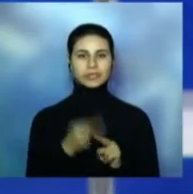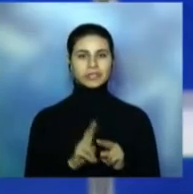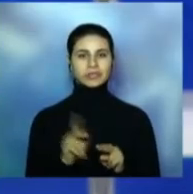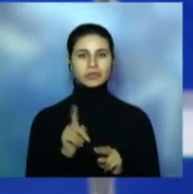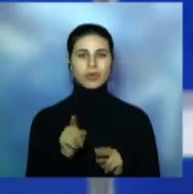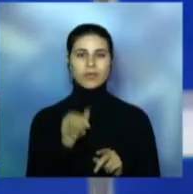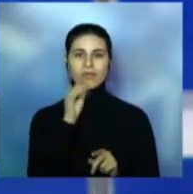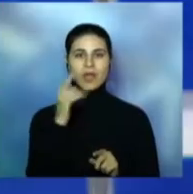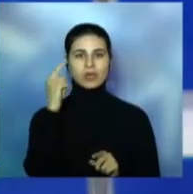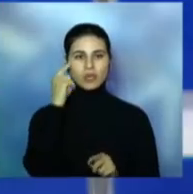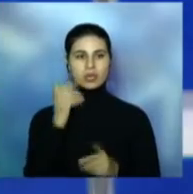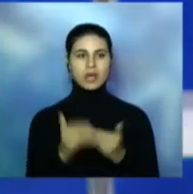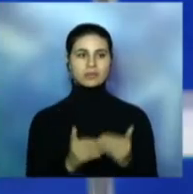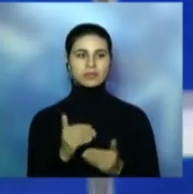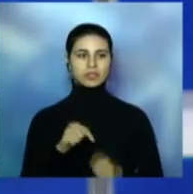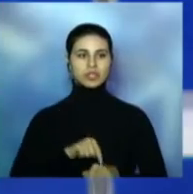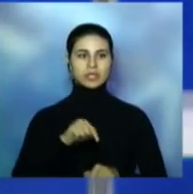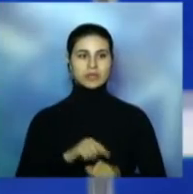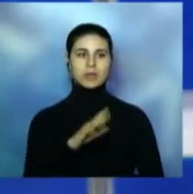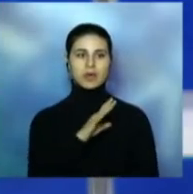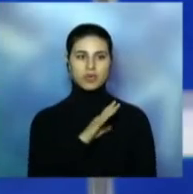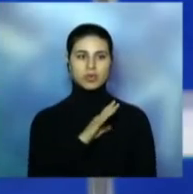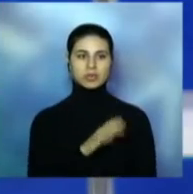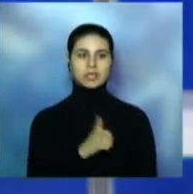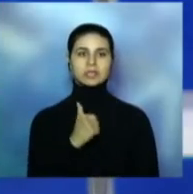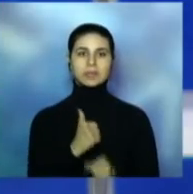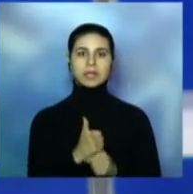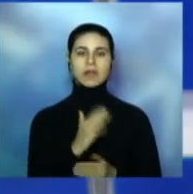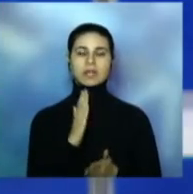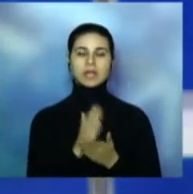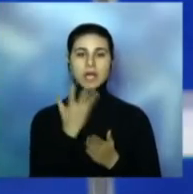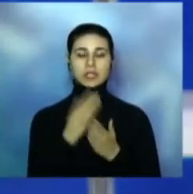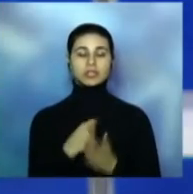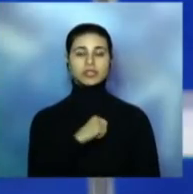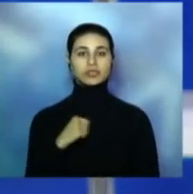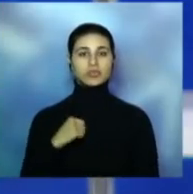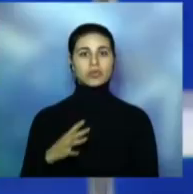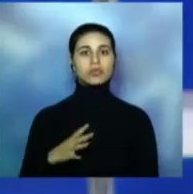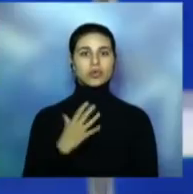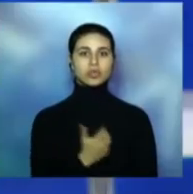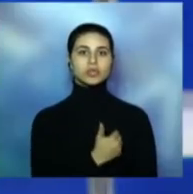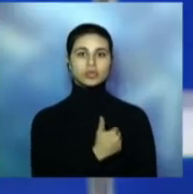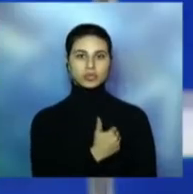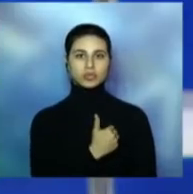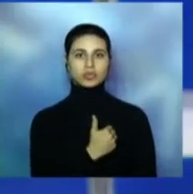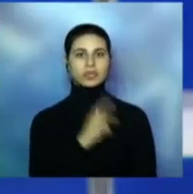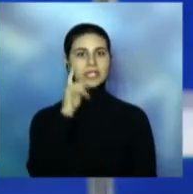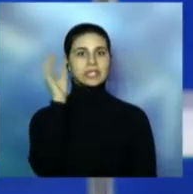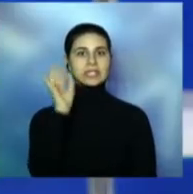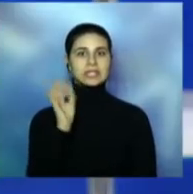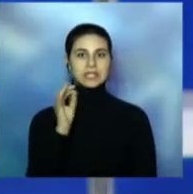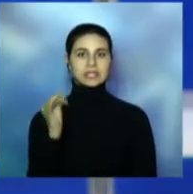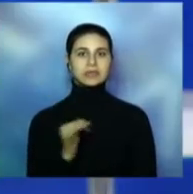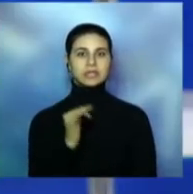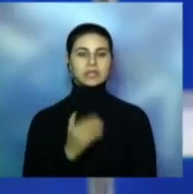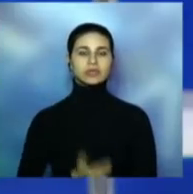რაღაც შეუზღუდავი შეგრძნება გქონდეს, მთავარი არის ჩვენ გქონდეს სურვილი ინტენსიური